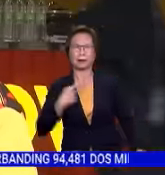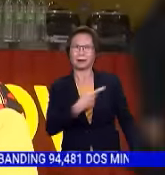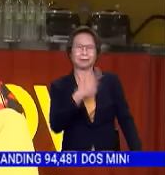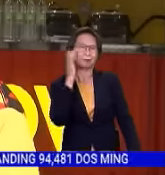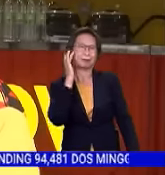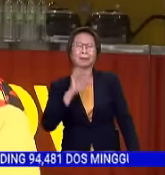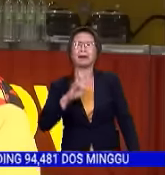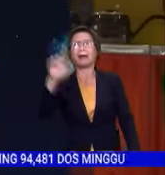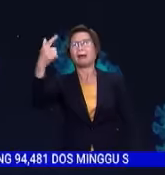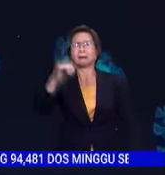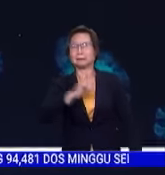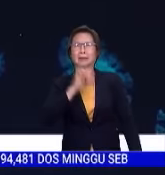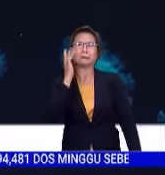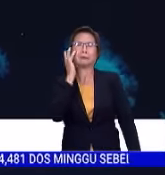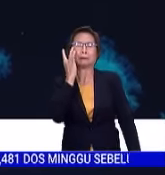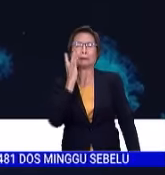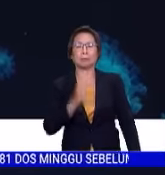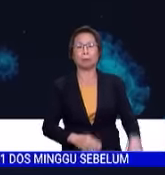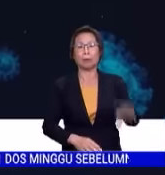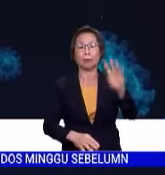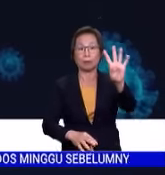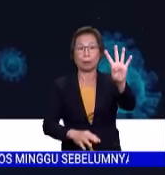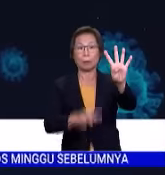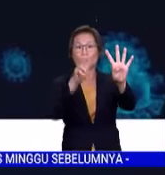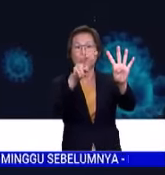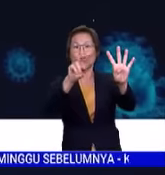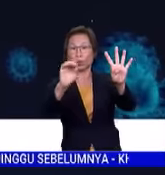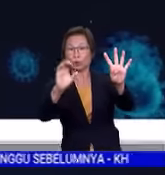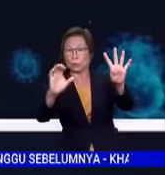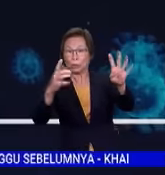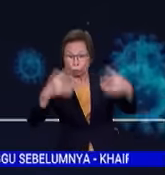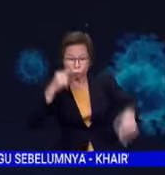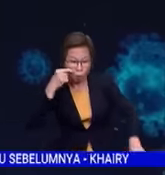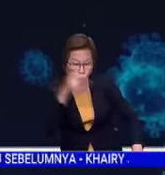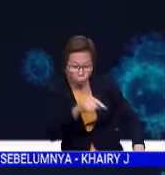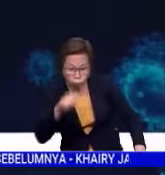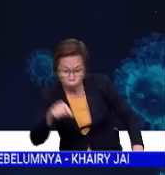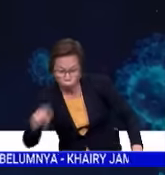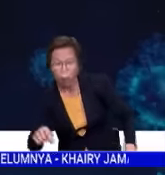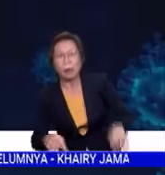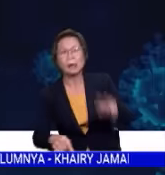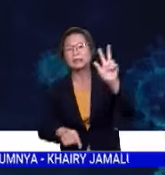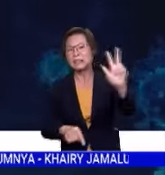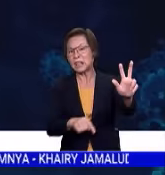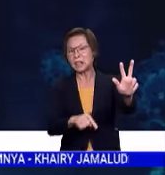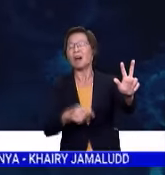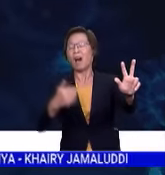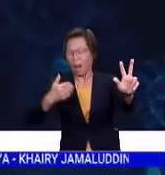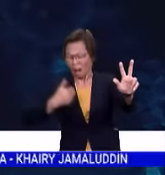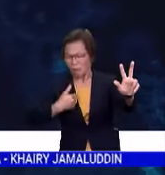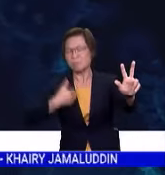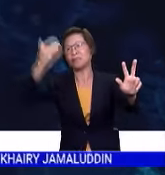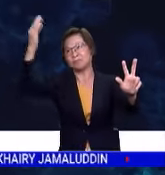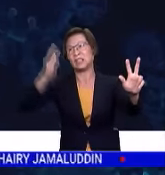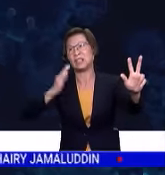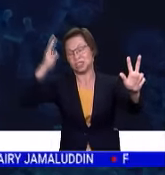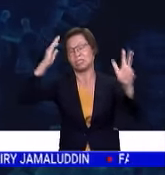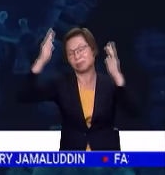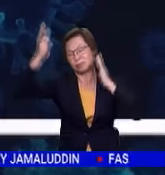pasti. Setakat ini, 4 VOC telah dikesan. 3 daripadanya wujud di Malaysia.